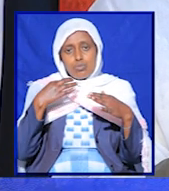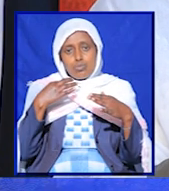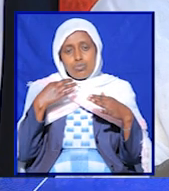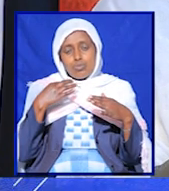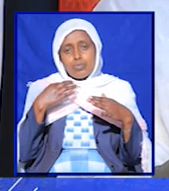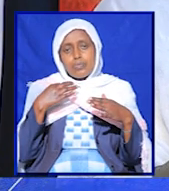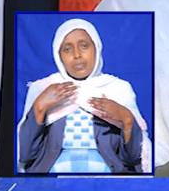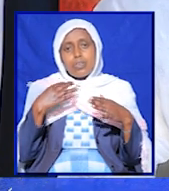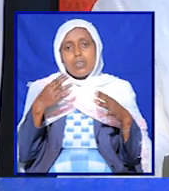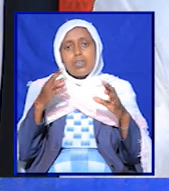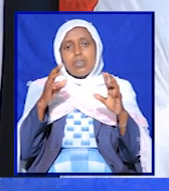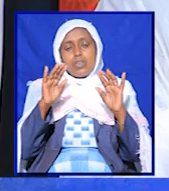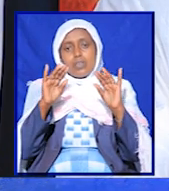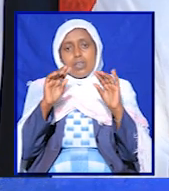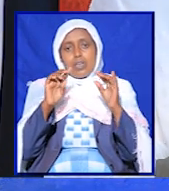ልብሱን